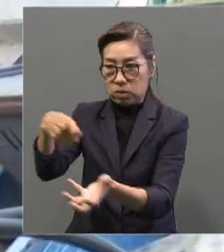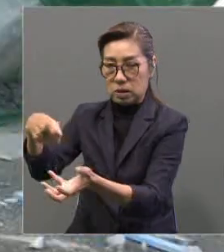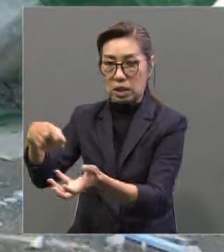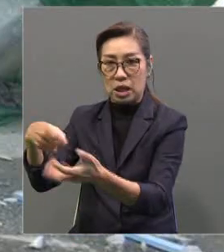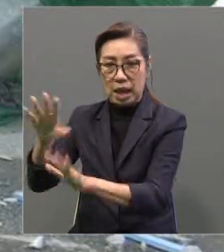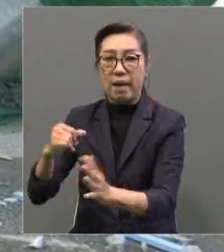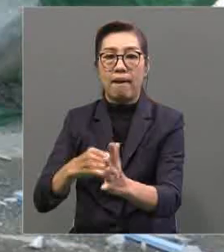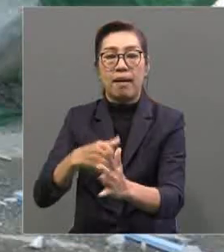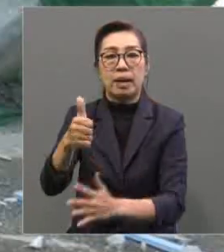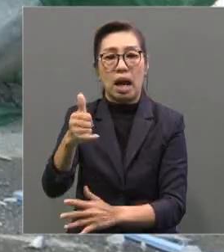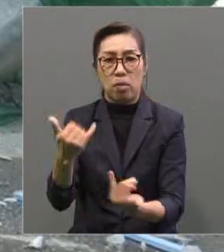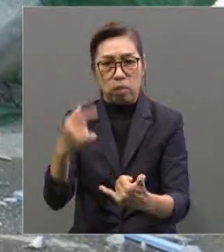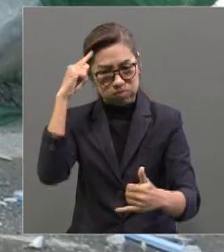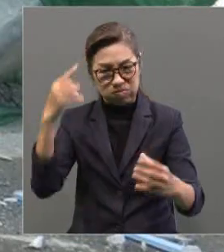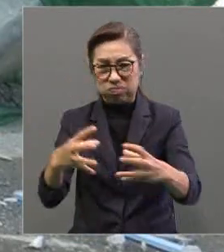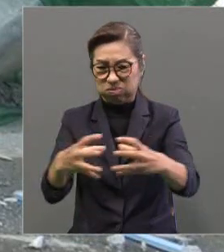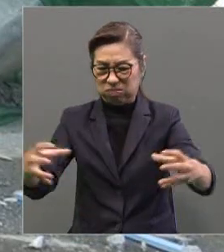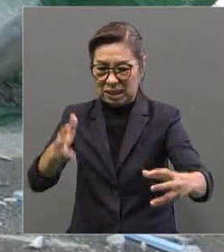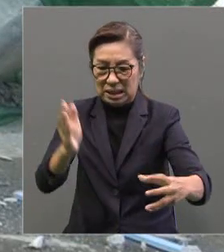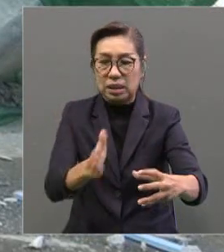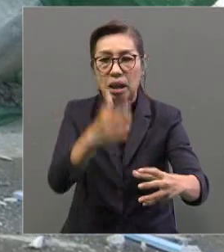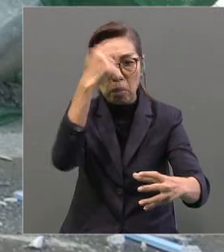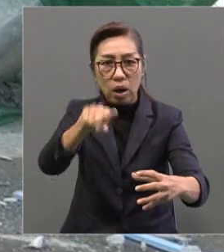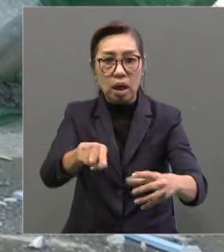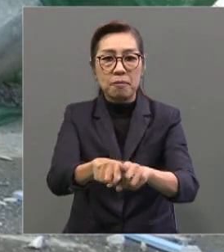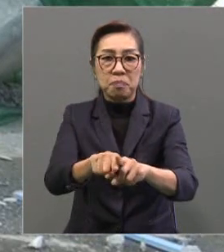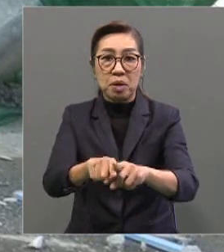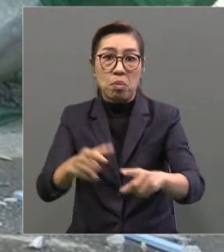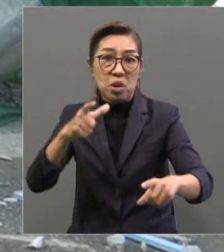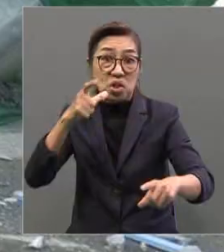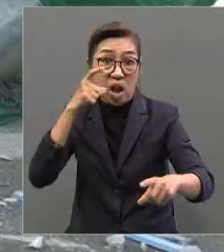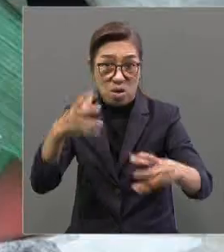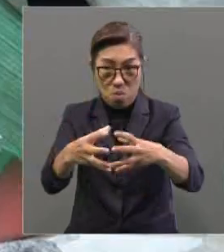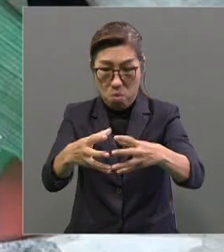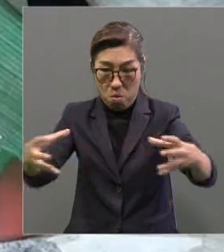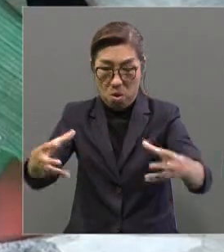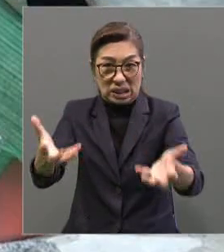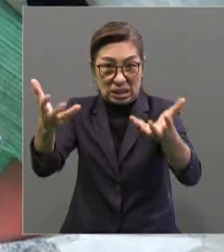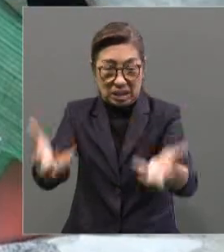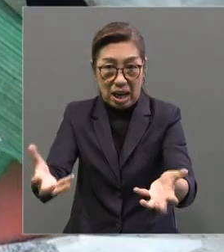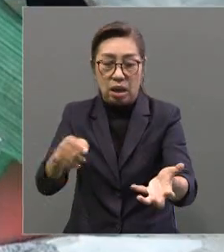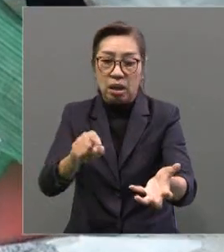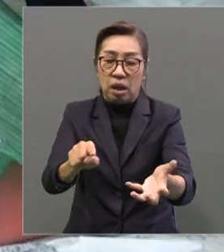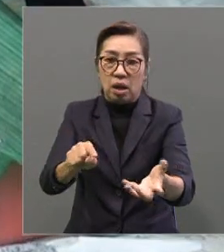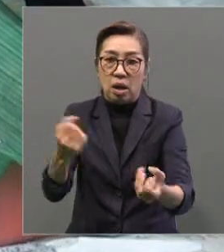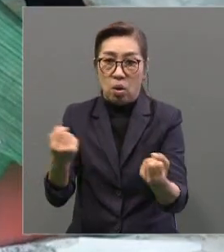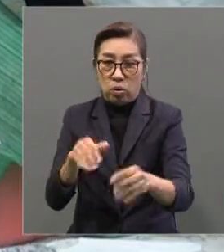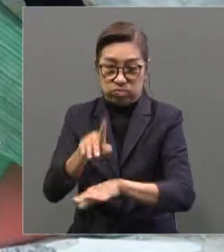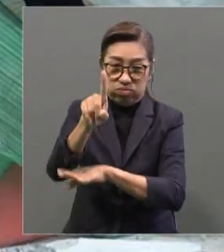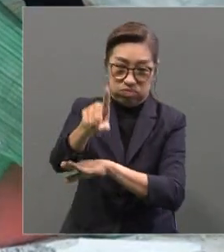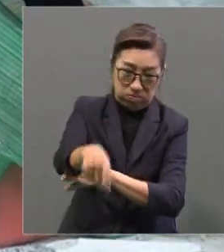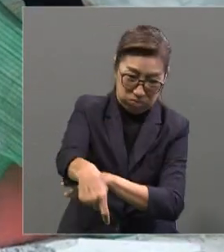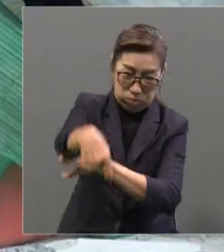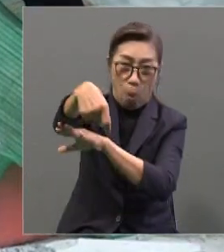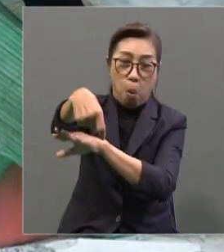มากขึ้นนะครับเพราะว่าเหตุที่ต้องตัดเพราะว่าโครงสร้างเนี่ยพอมันมีขนาดใหญ่มันน้ำหนักมันเยอะมันยากต่อการเคลื่อนย้าย